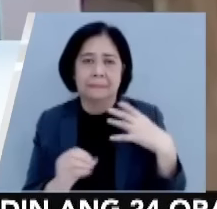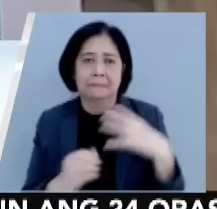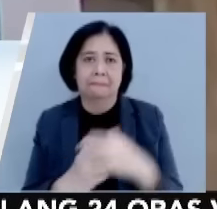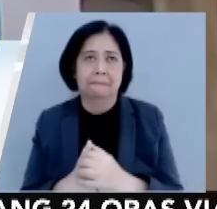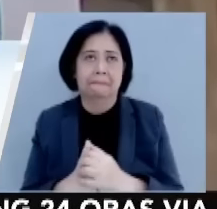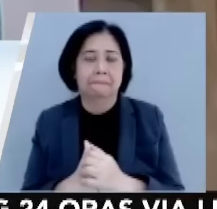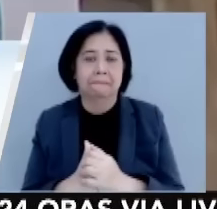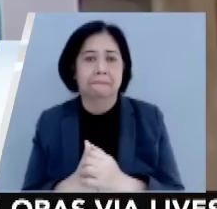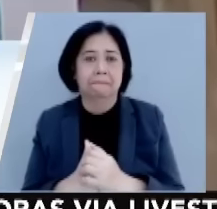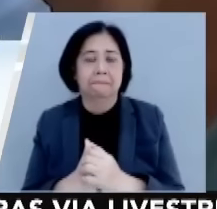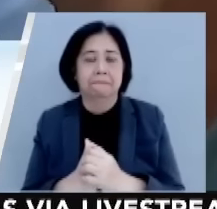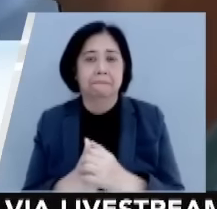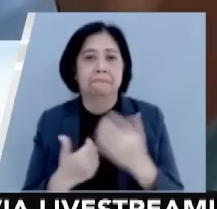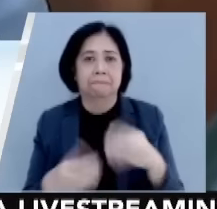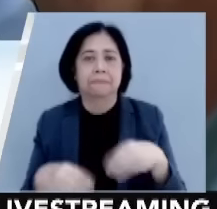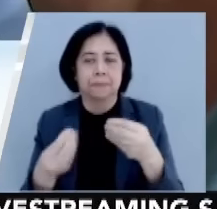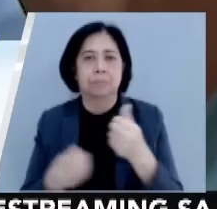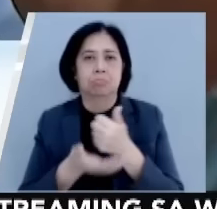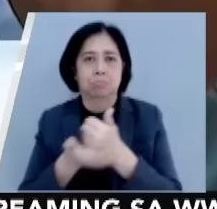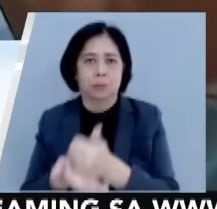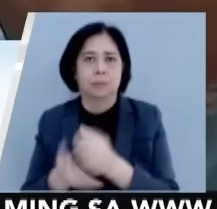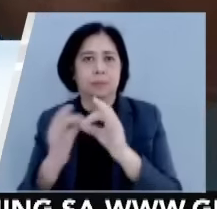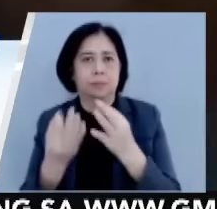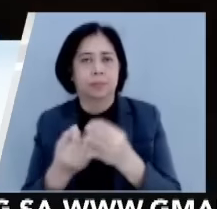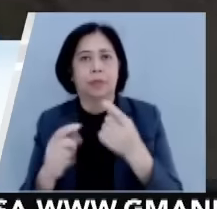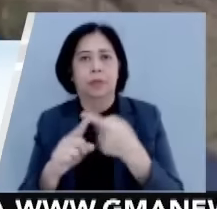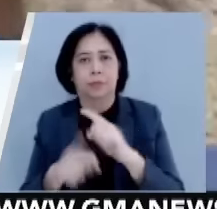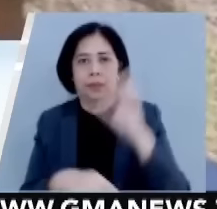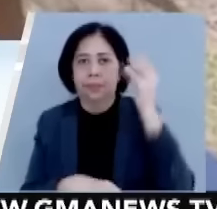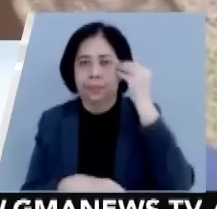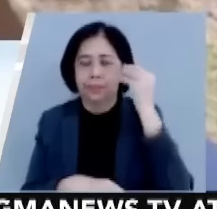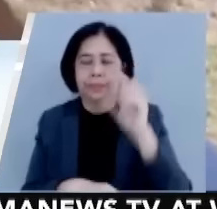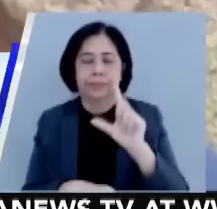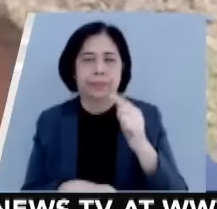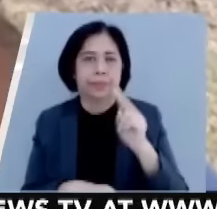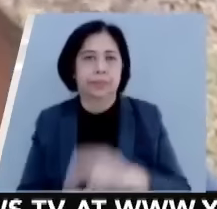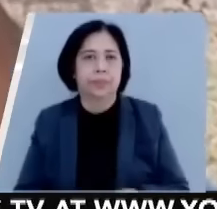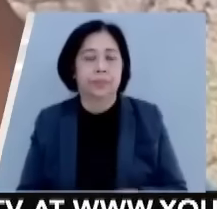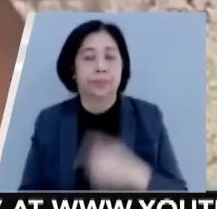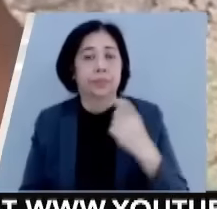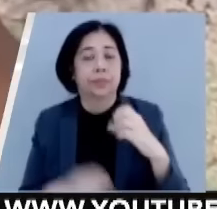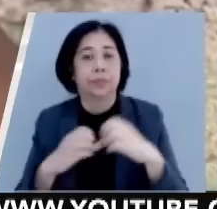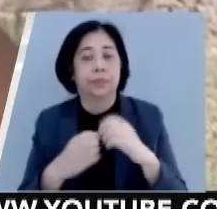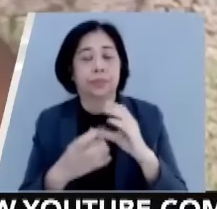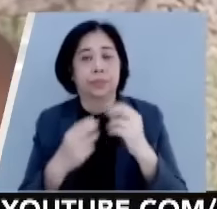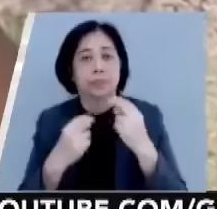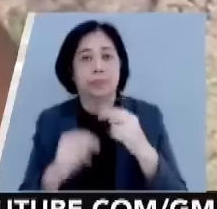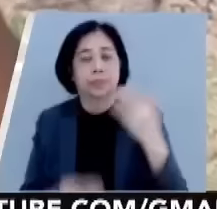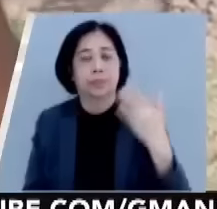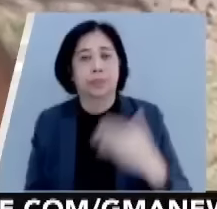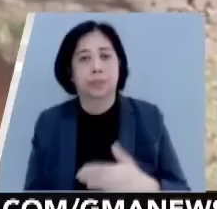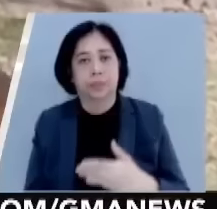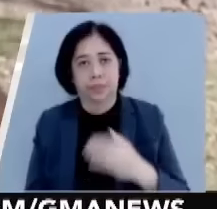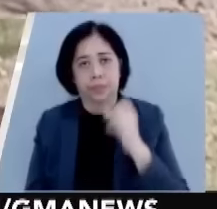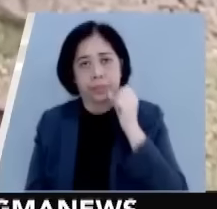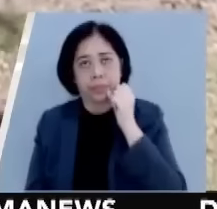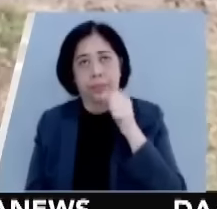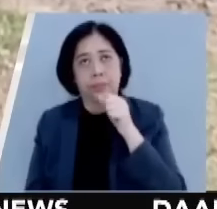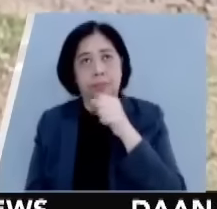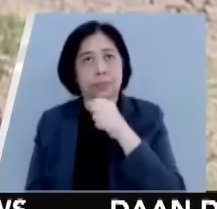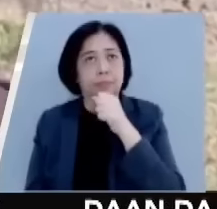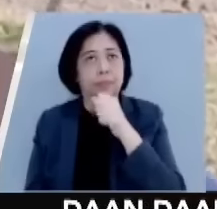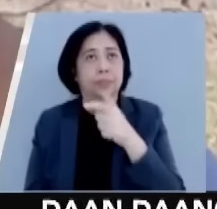Makatatanggap ng tulong ang pamilya mula sa lokal na pamahalaan. Para sa GMA Integrated News, Sandra Aguinaldo,